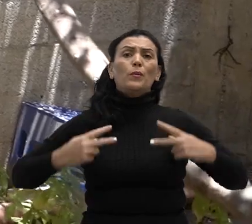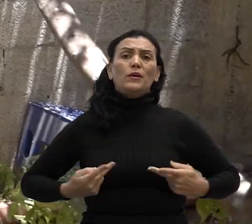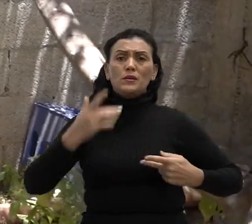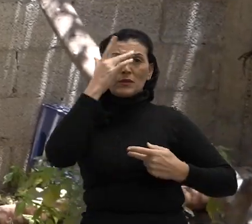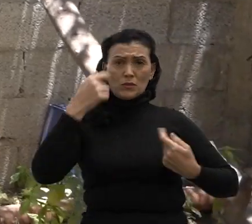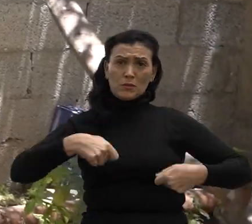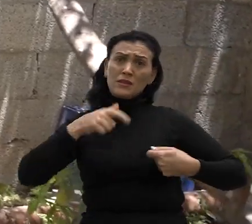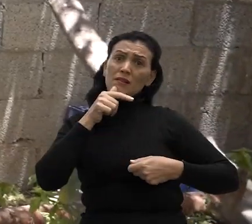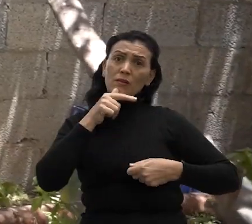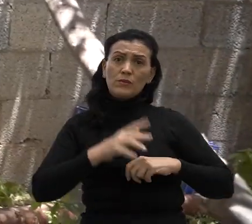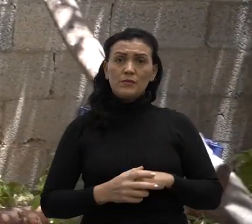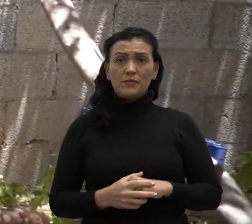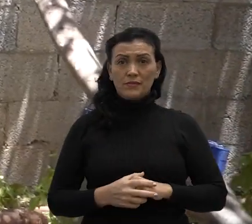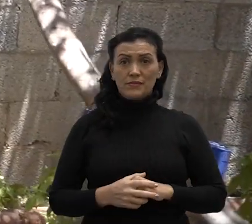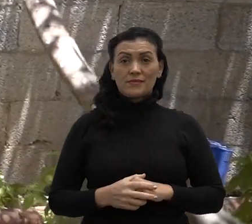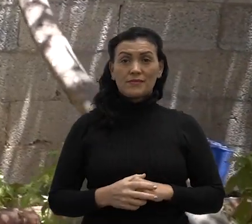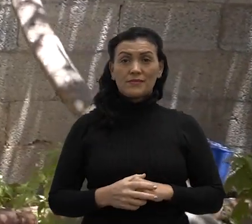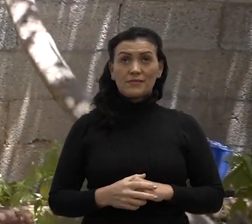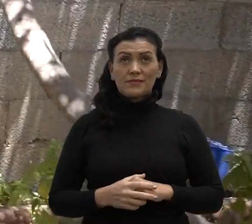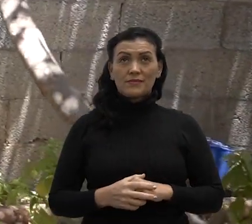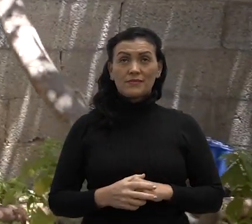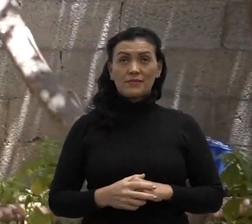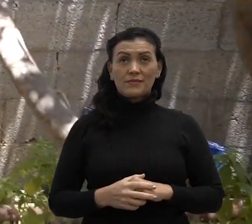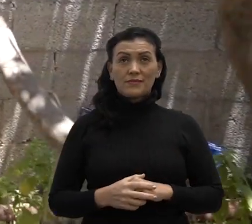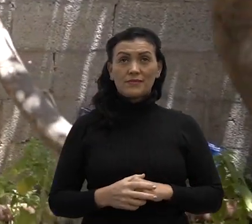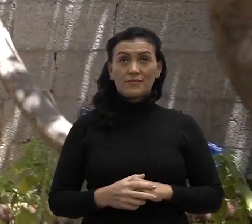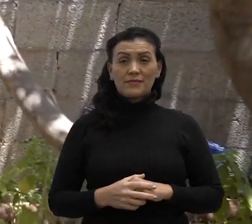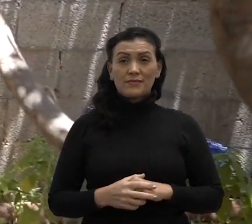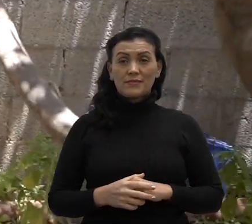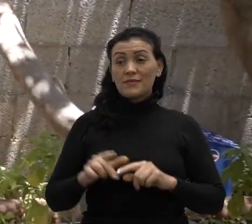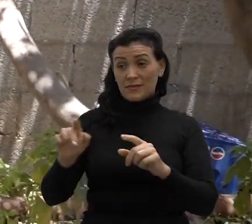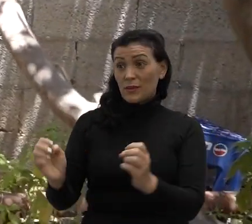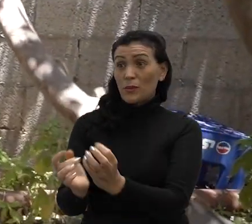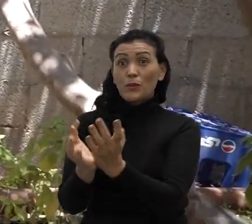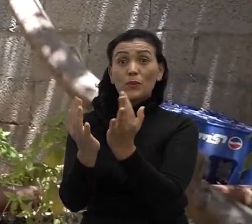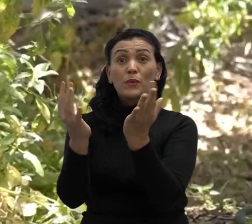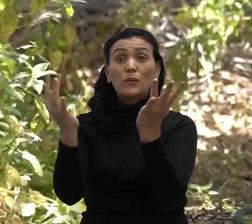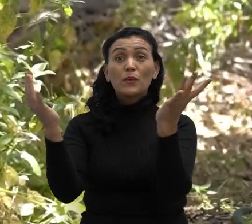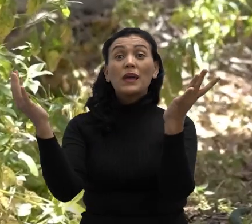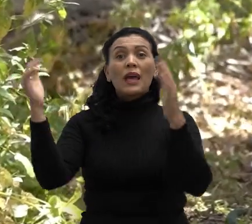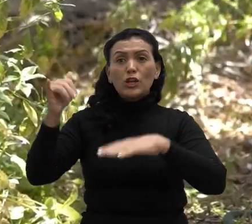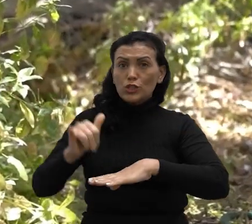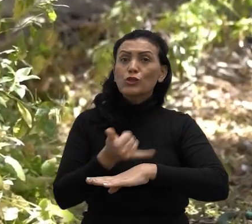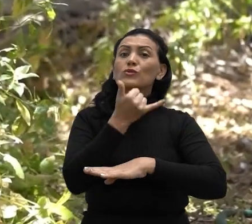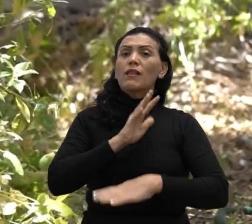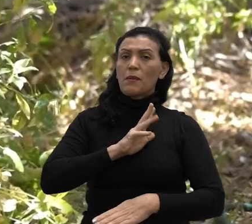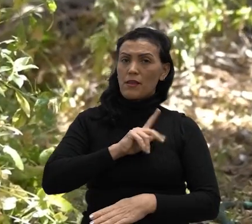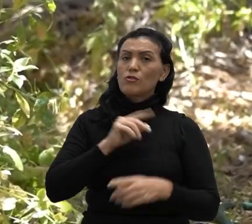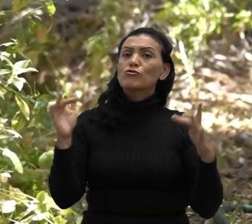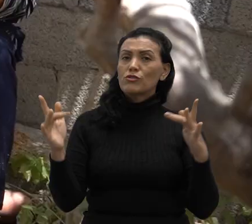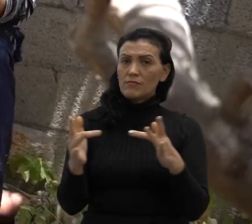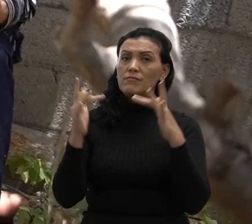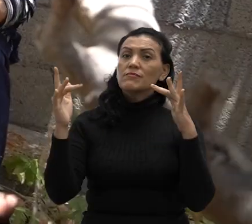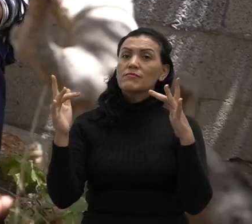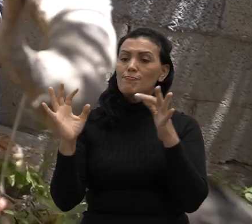ادم. اه. ولا يا حج. هي الزيتونه يعني مربوطة